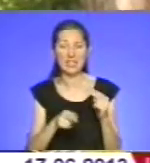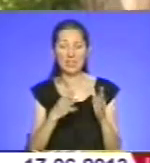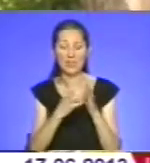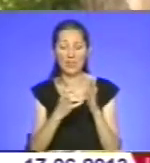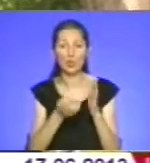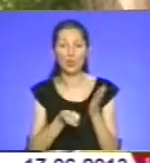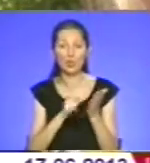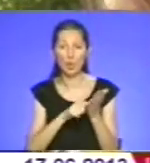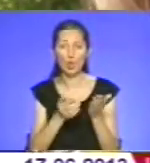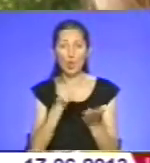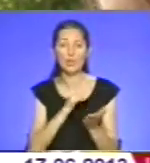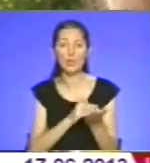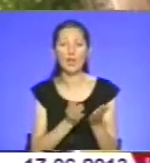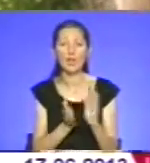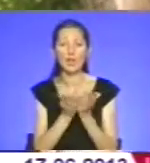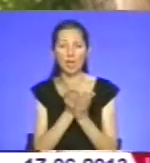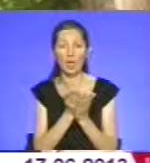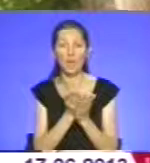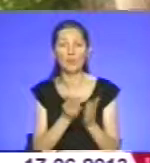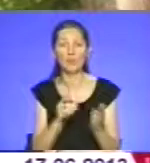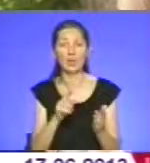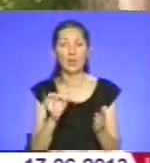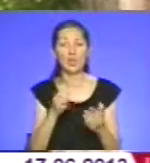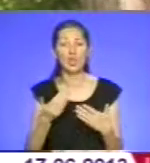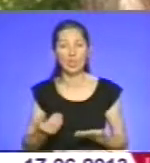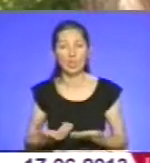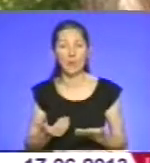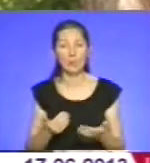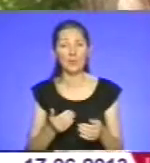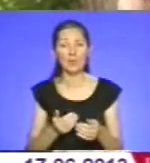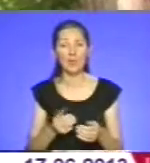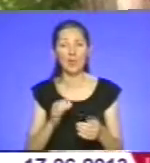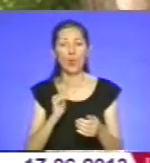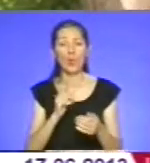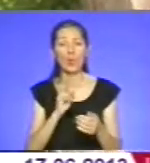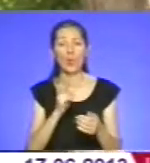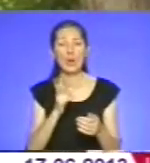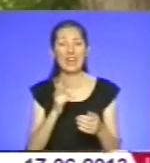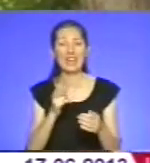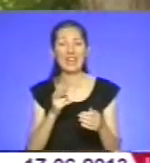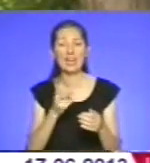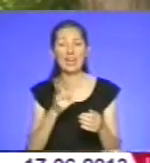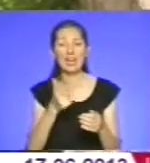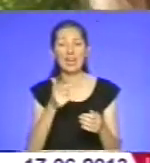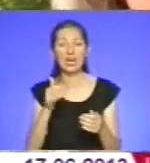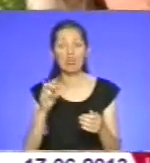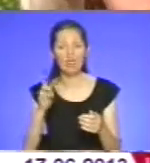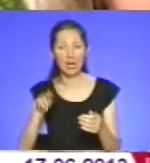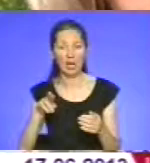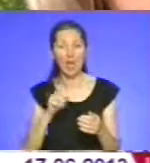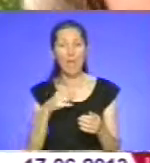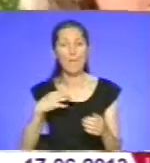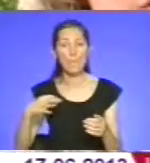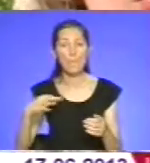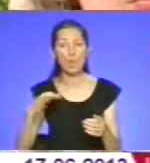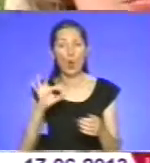сторінок останньої книги «Акросимології життя» у кігтях Білого Орла, якщо я не помиляюся, так її назва.